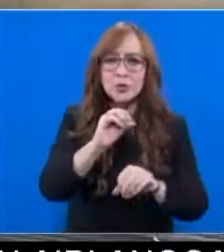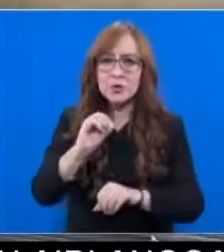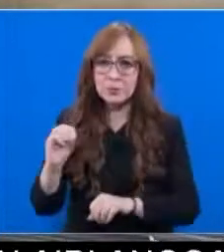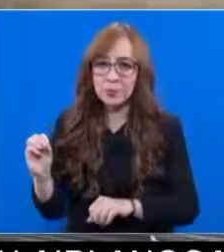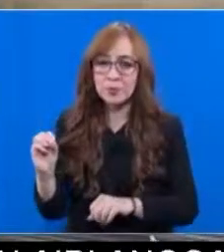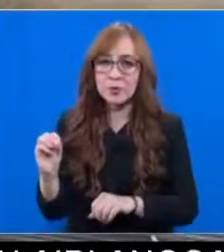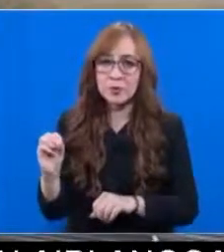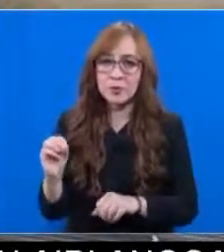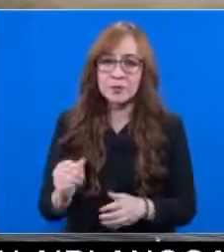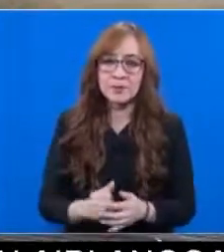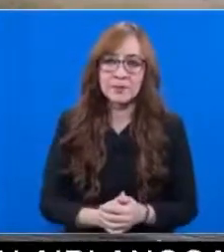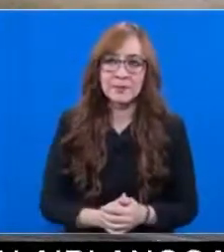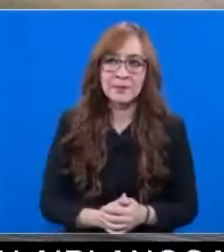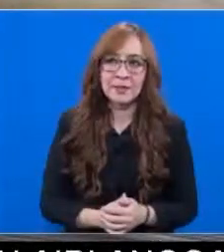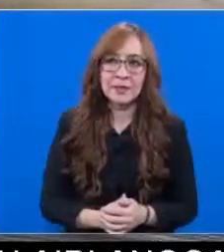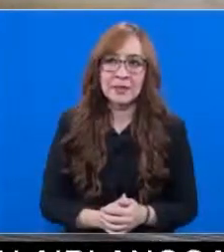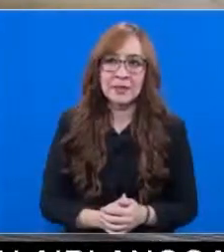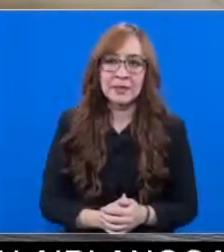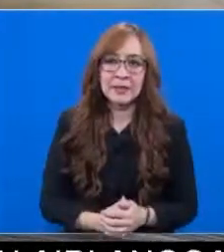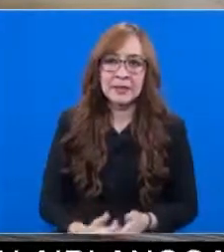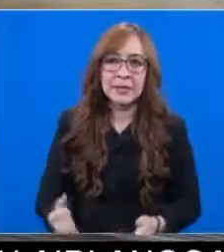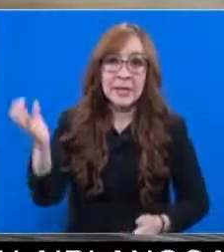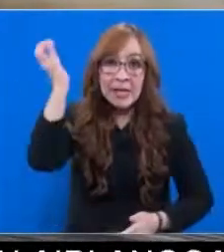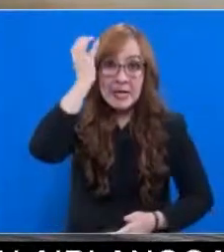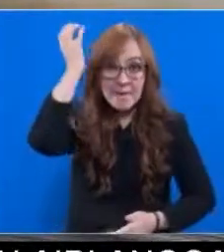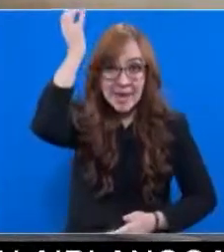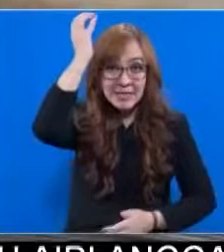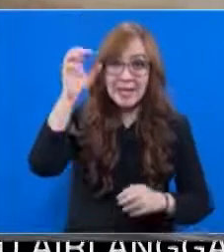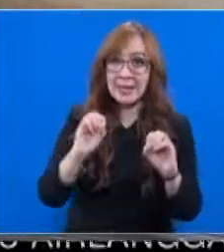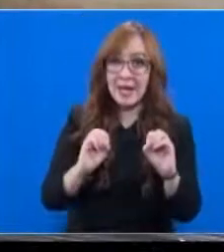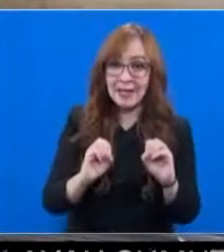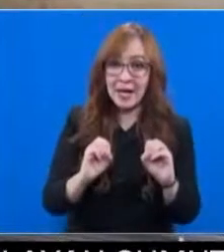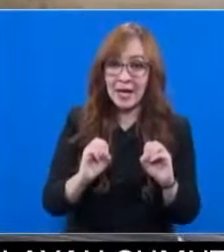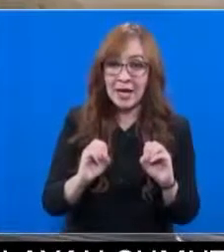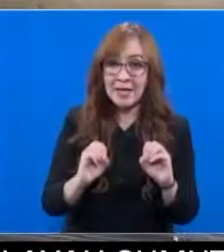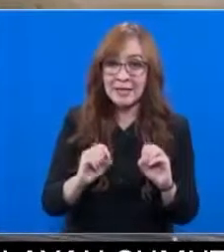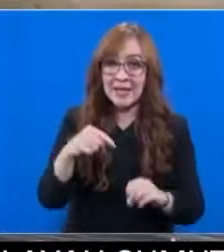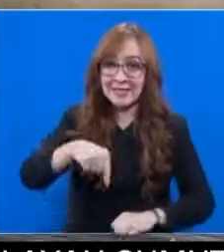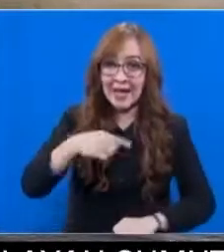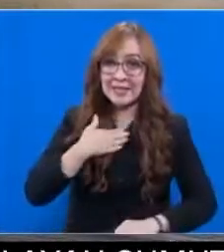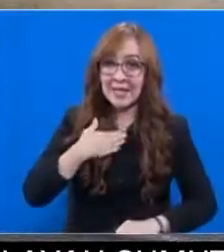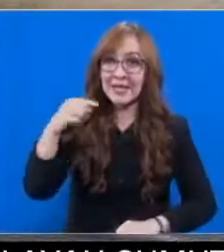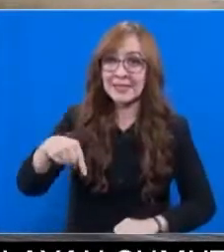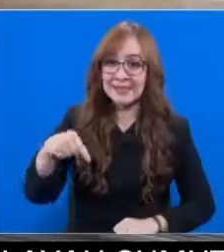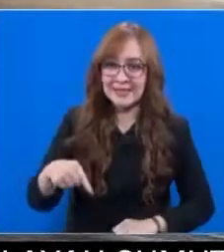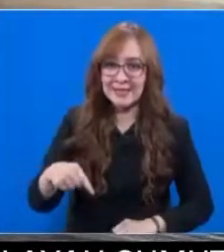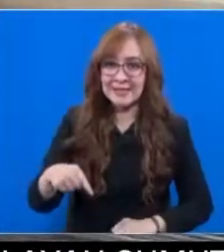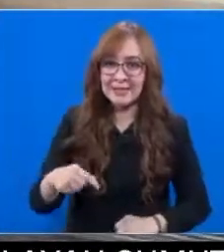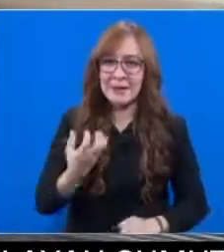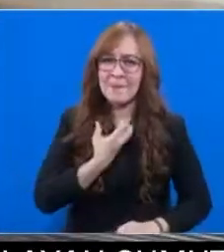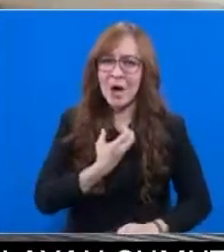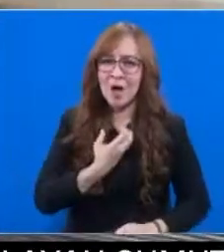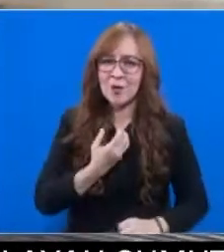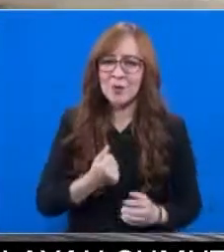Pesan itu karena emang di Denpasar nggak ada dan mumpung lagi di Jatiluwi juga, jadi biar ngerasain juga gitu makan di